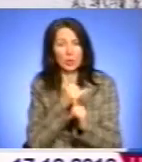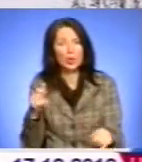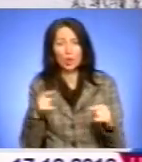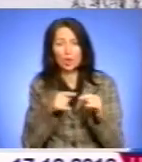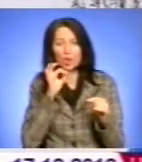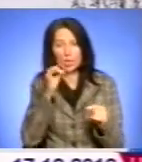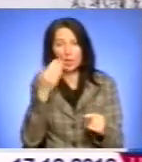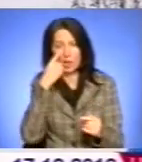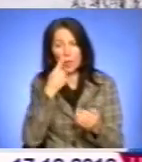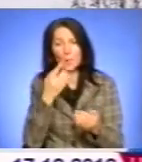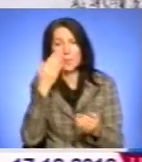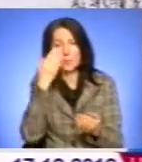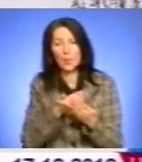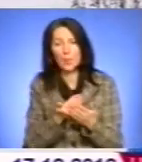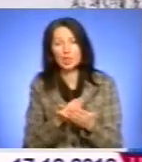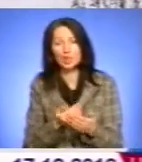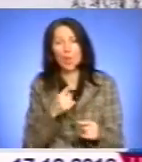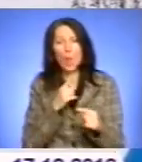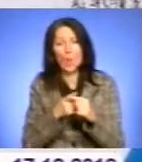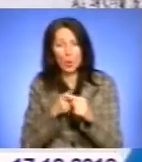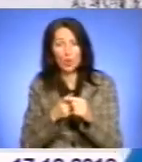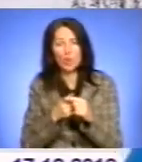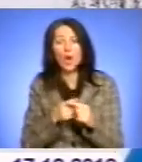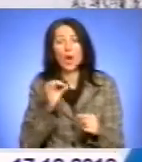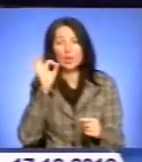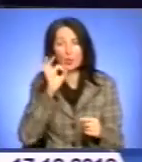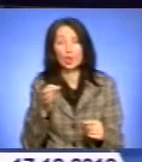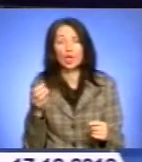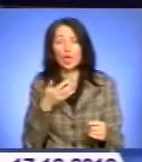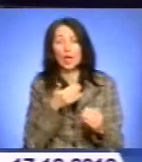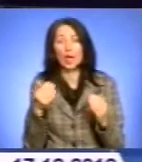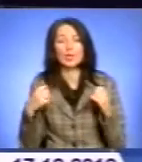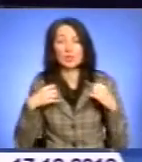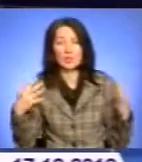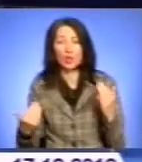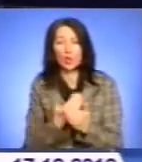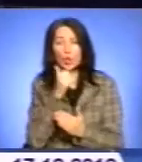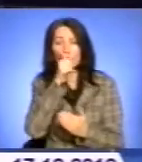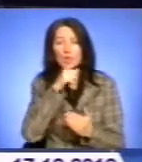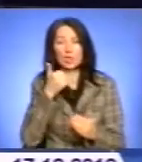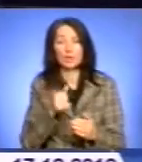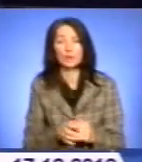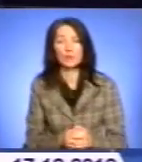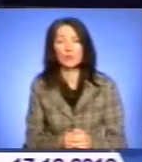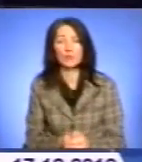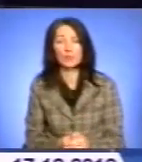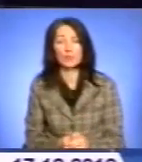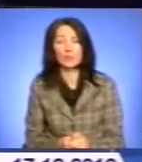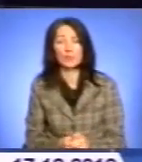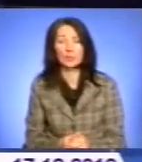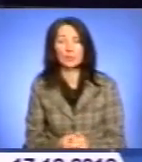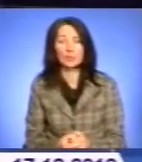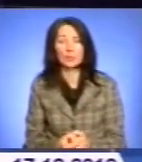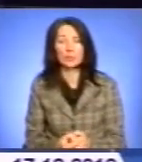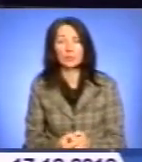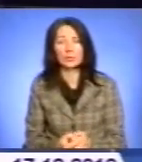попередньо десь плюсова температура на новорічні свята. Через складні погодні умови окремі